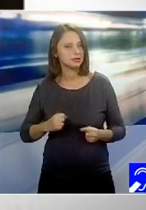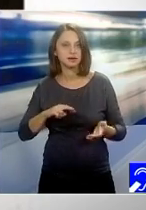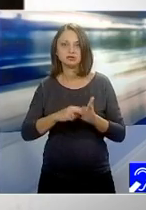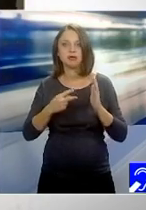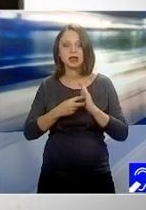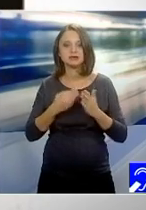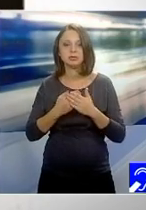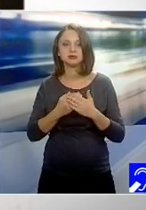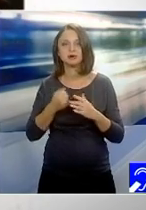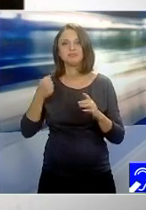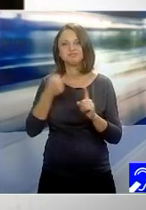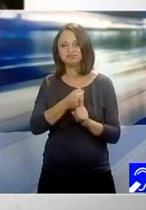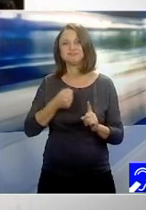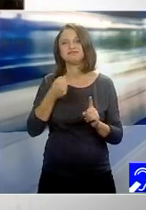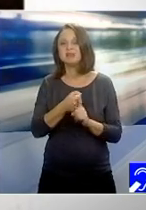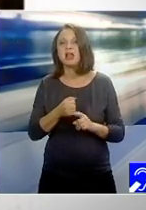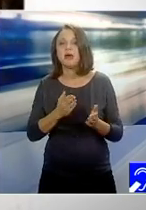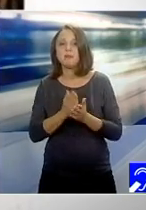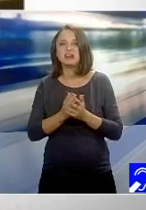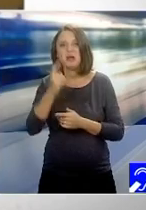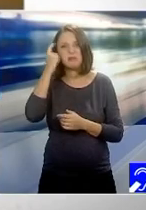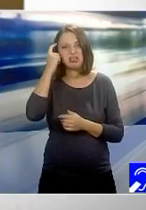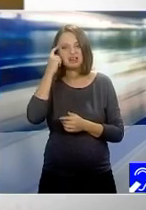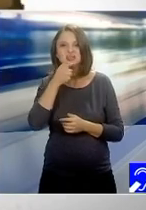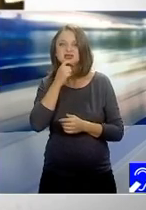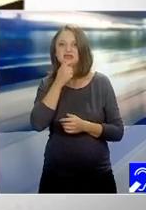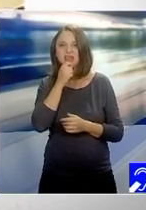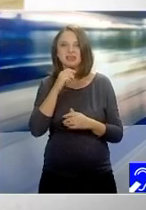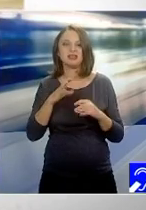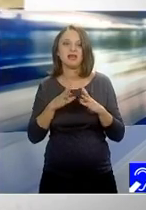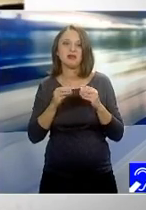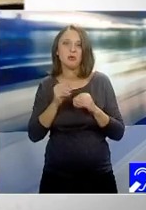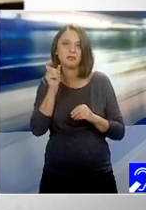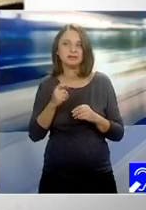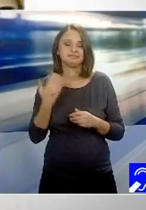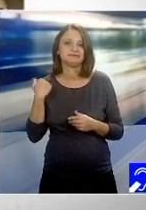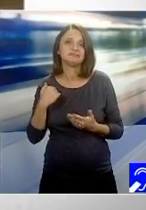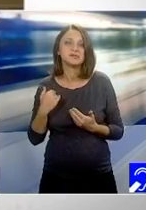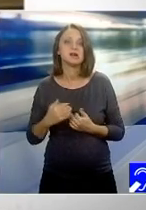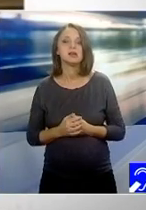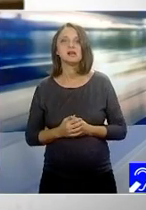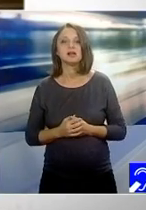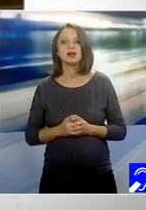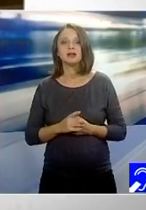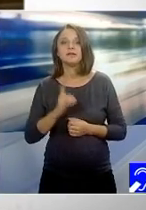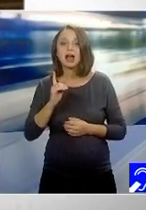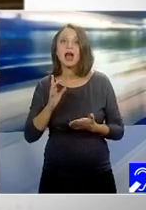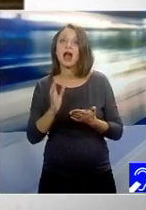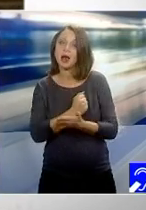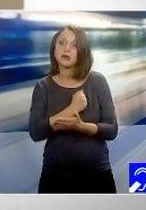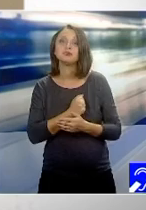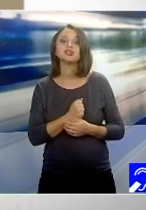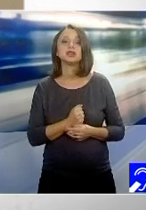pentru că mă lovesc de fiecare dată de mentalitățile învechite ale românilor. Iată-ne, astăzi ajungi la cea de-a